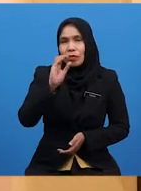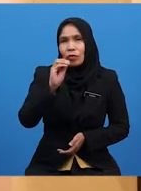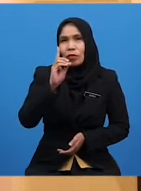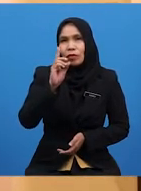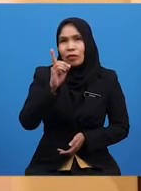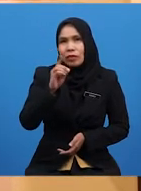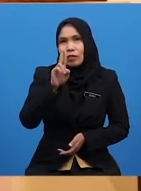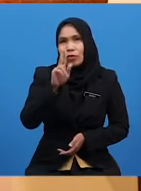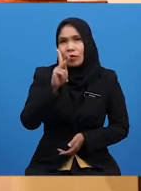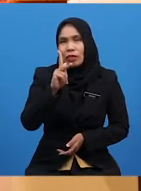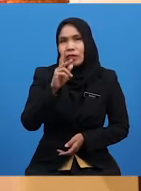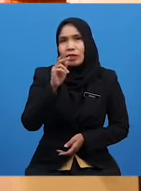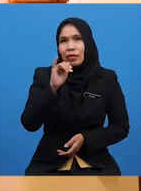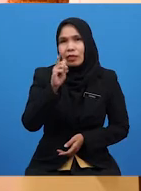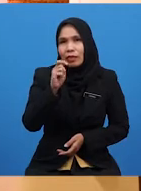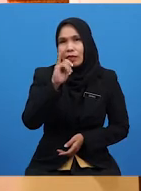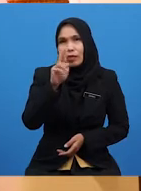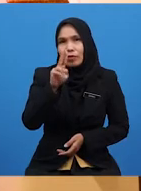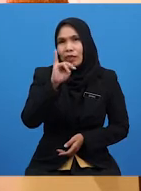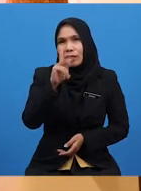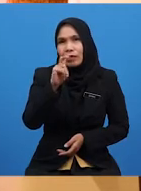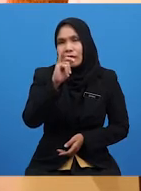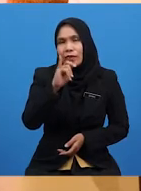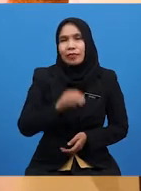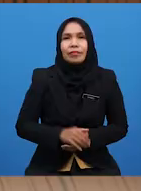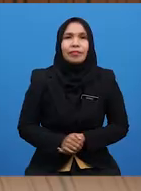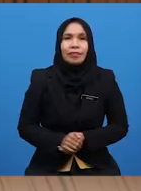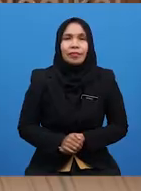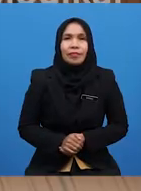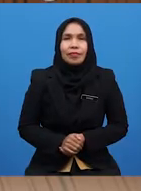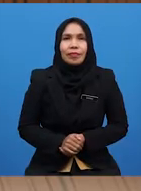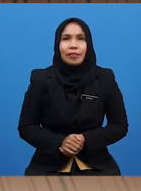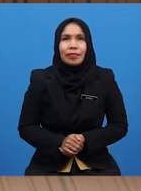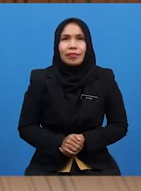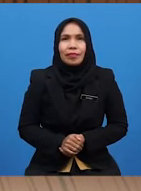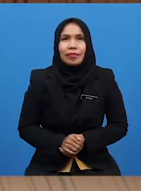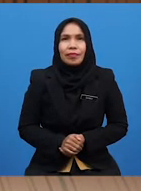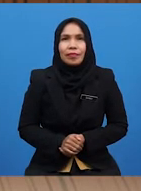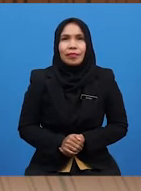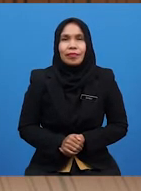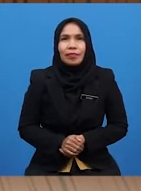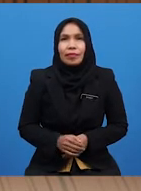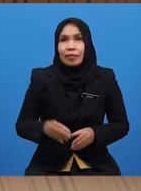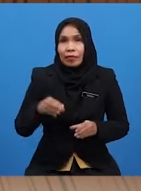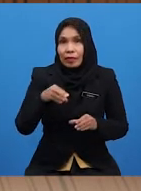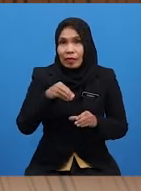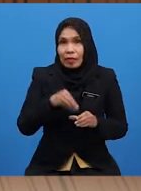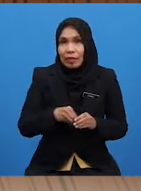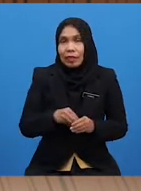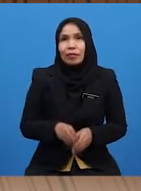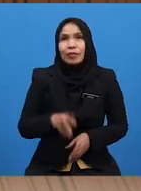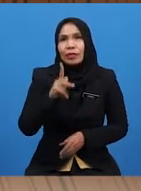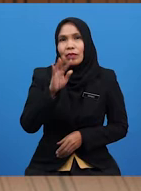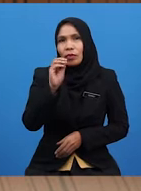dan penghuninya dalam urusan seharian di dalam konteks ini breaker bentuk